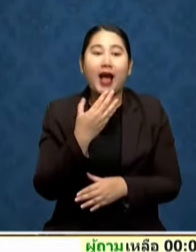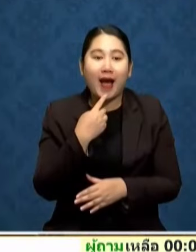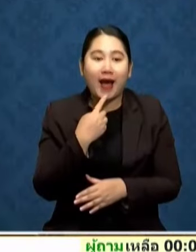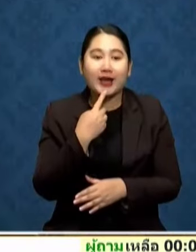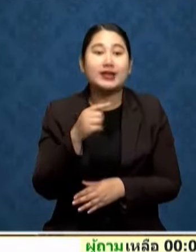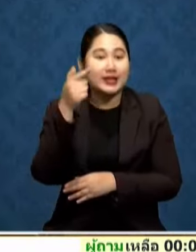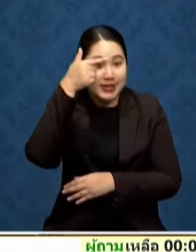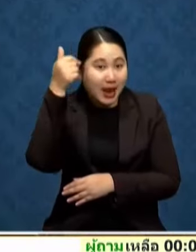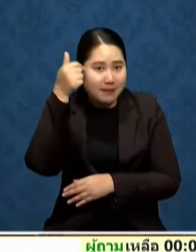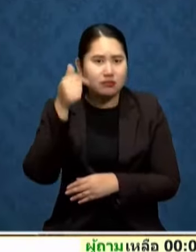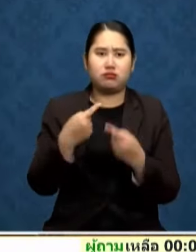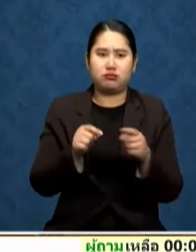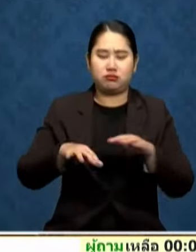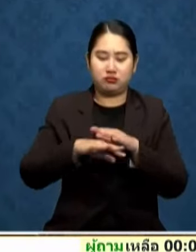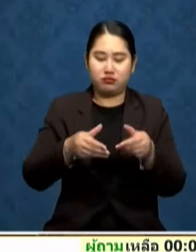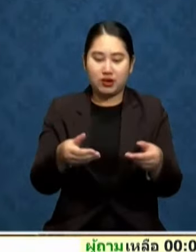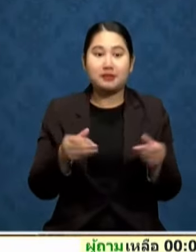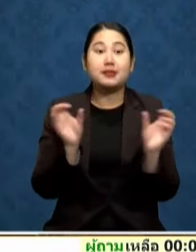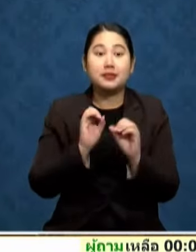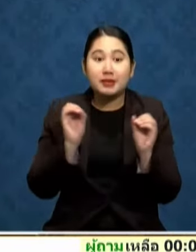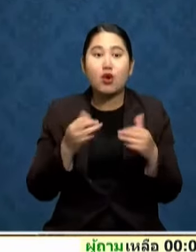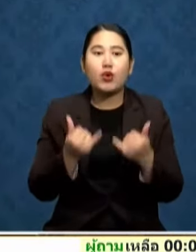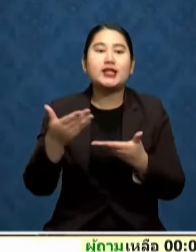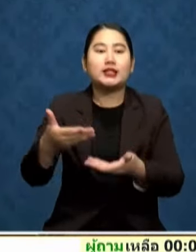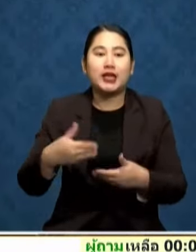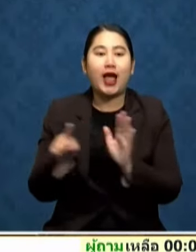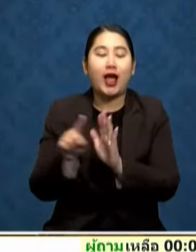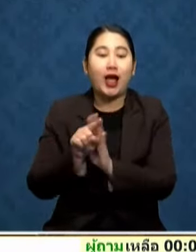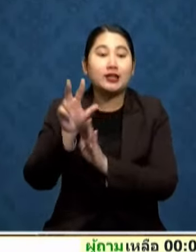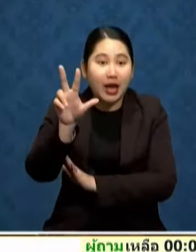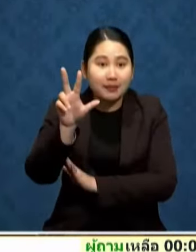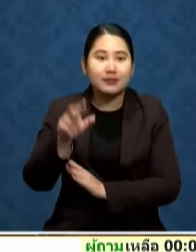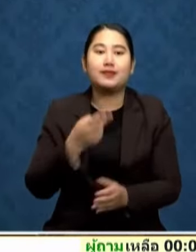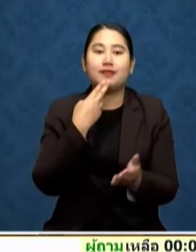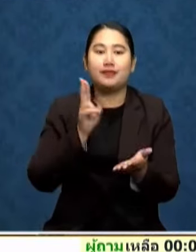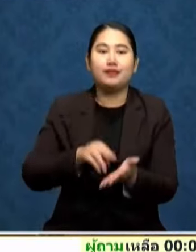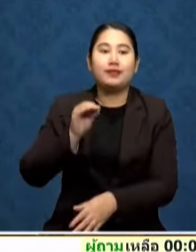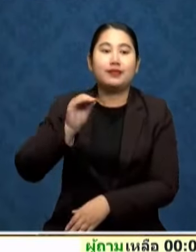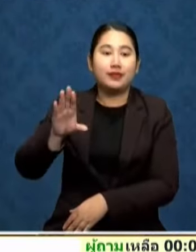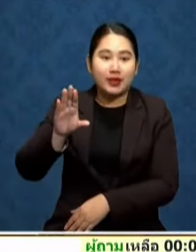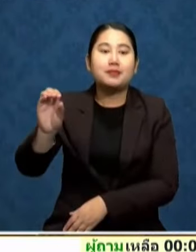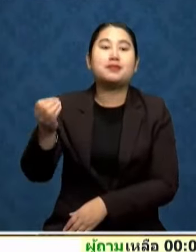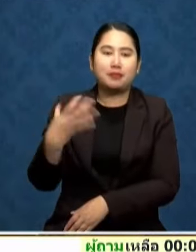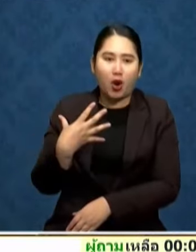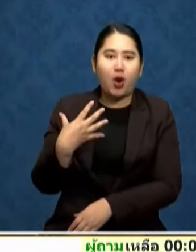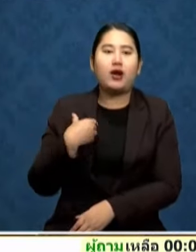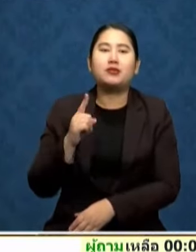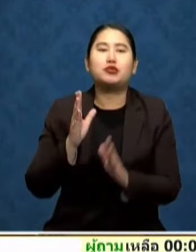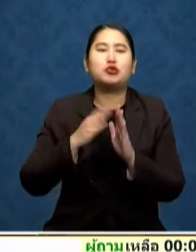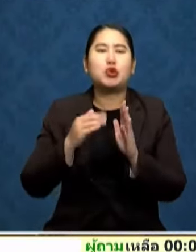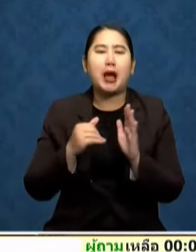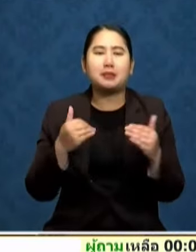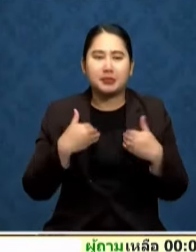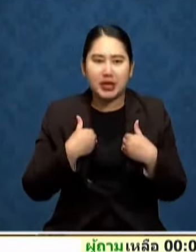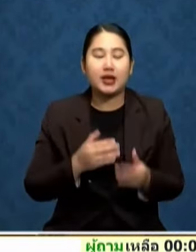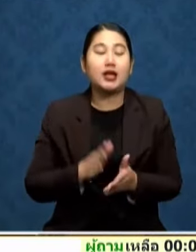แต่ไม่มีเอกสารอะไรมาเลยวันนี้ครับเชิญเป็นครั้งที่3มีหนังสือจากอธิบดีกรมประมงบอกว่าไม่สะดวก